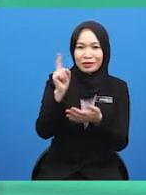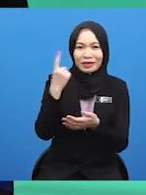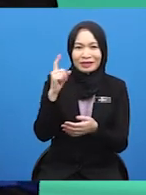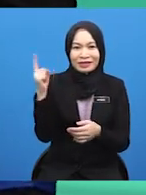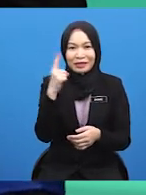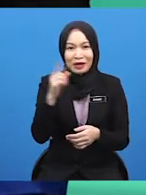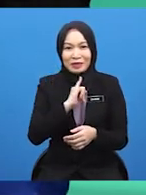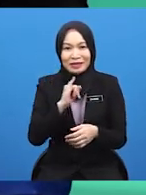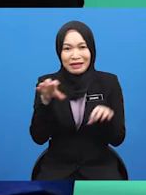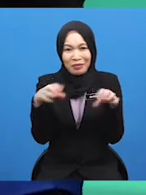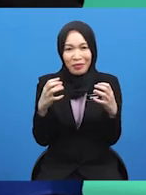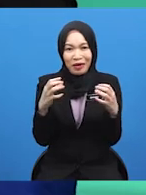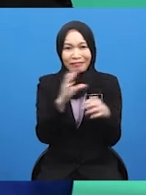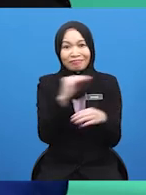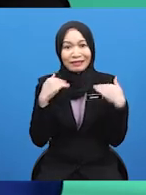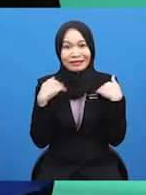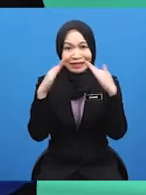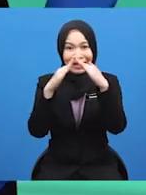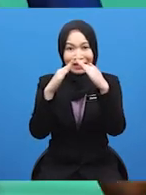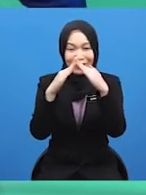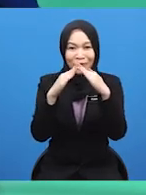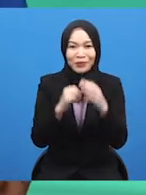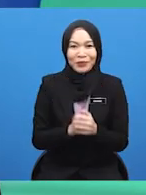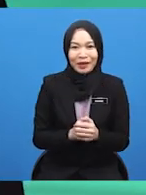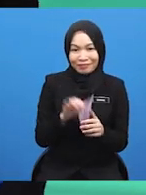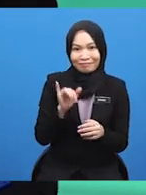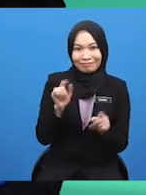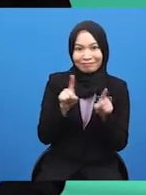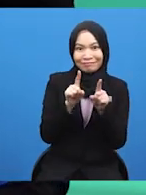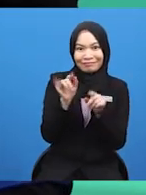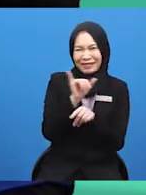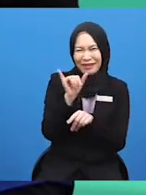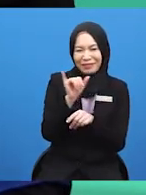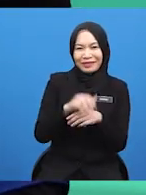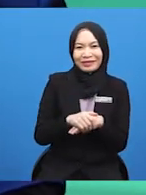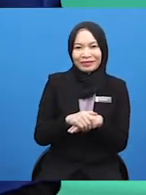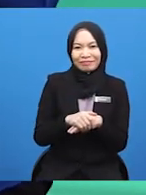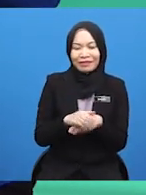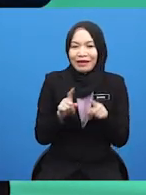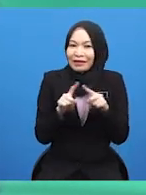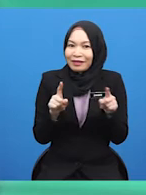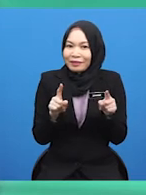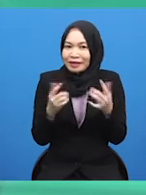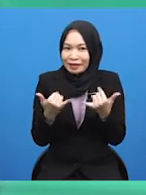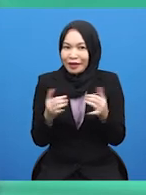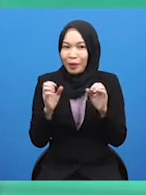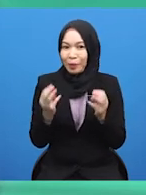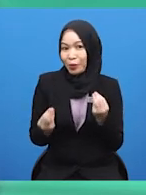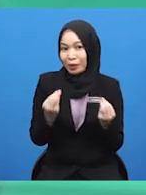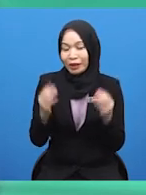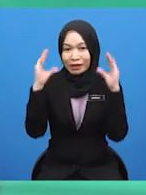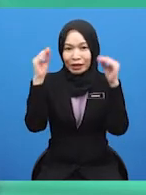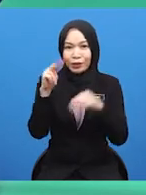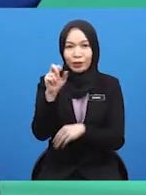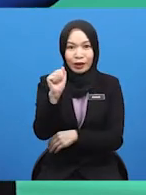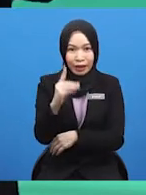tiang. Sama. Sama. Okey, jadi mungkin Cikgu Nat boleh terangkan lebih lanjut lagi supaya pelajar di luar sana